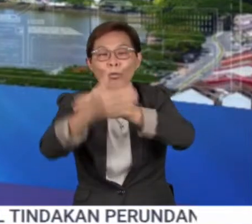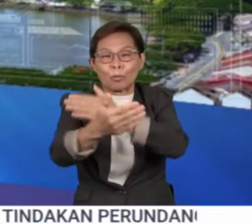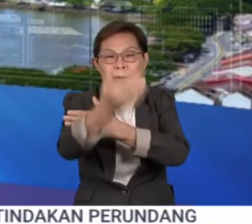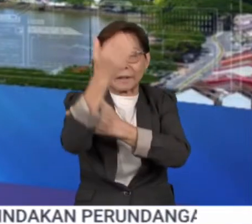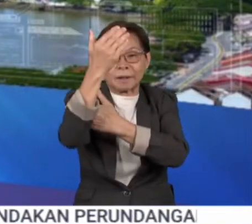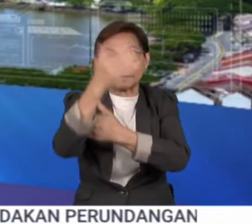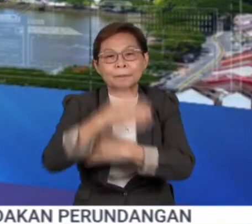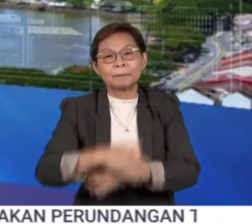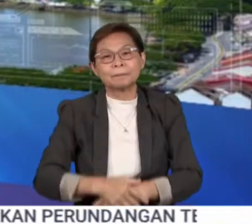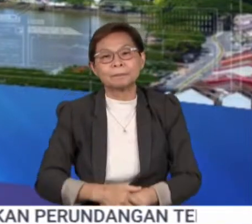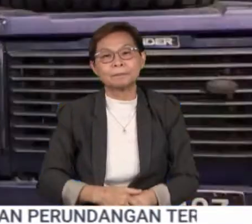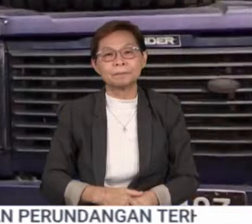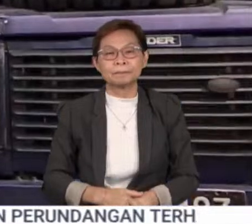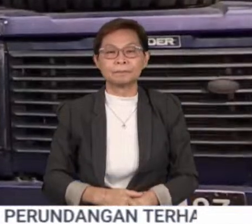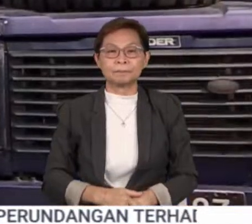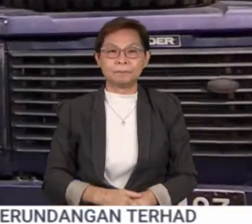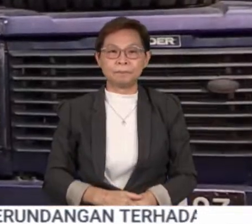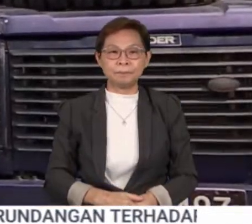tadi.